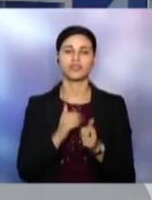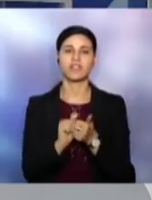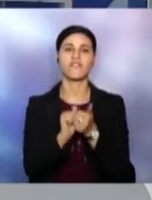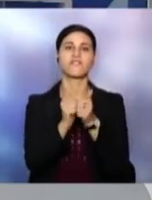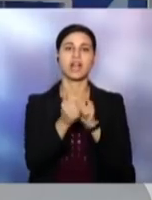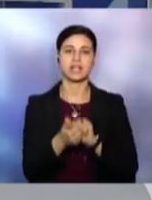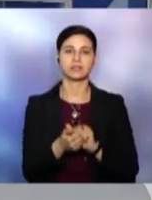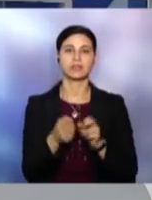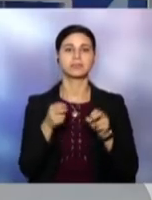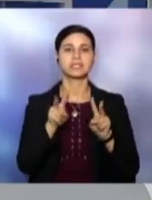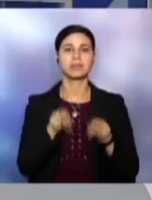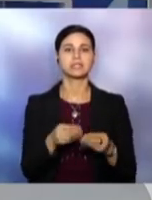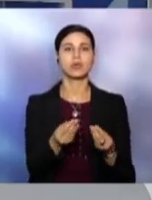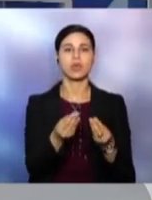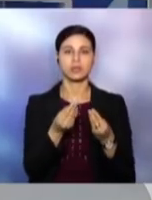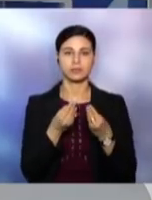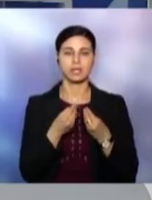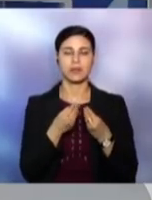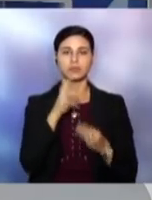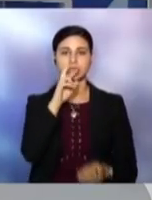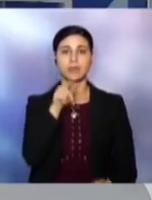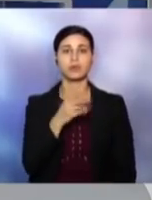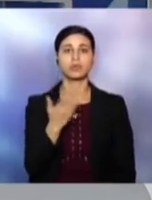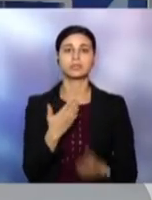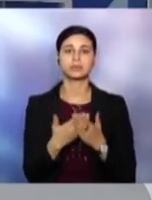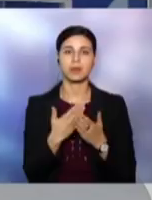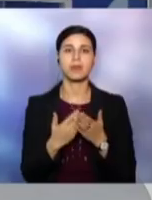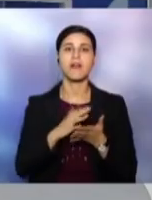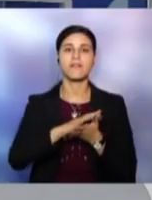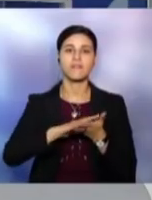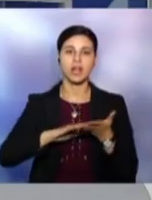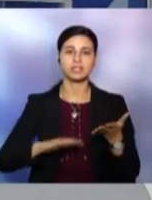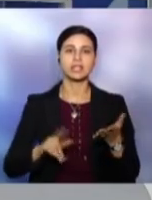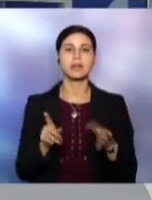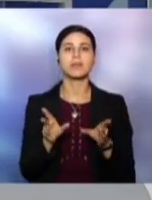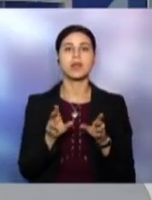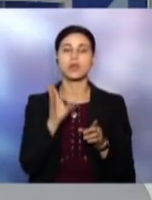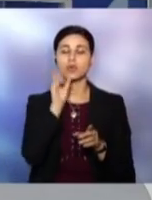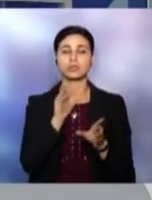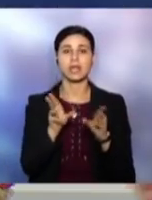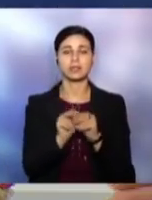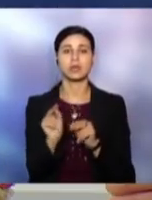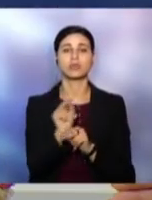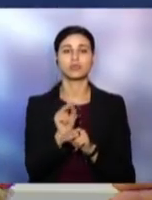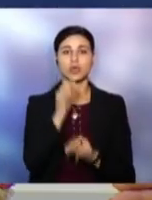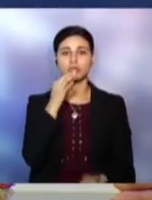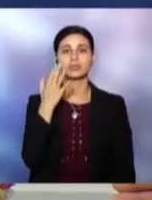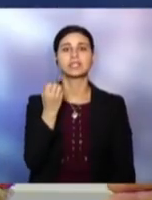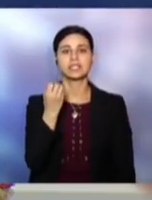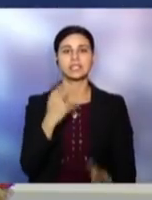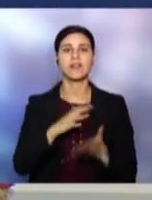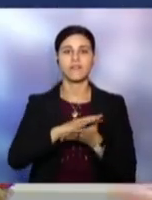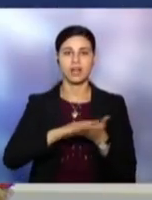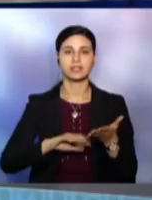უკვე სპეციალურად მიღებული პრეპარატით, რომელსაც თქვათ ვაგრძელებთ ანტიბიოტიკო თერაპიის პერიოდში და შემდგომ რაღაცა პერიოდი,